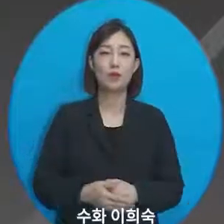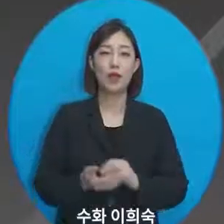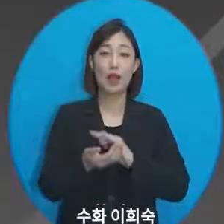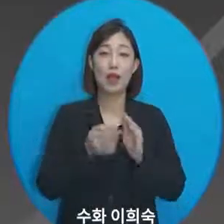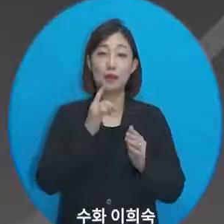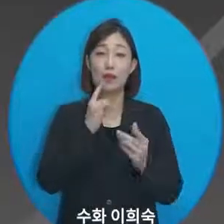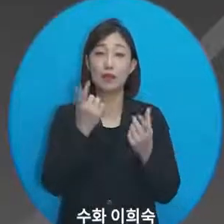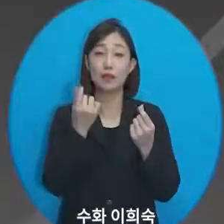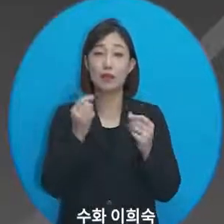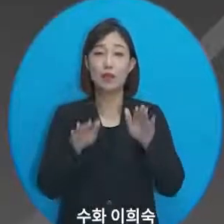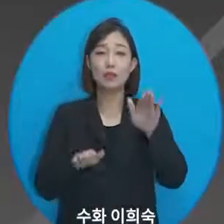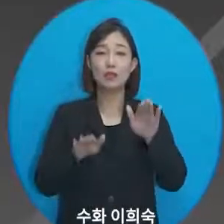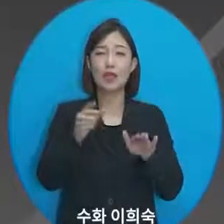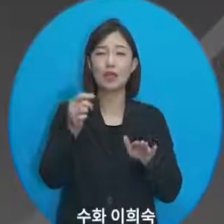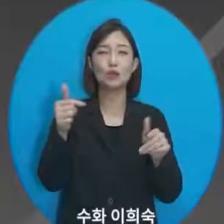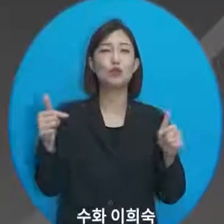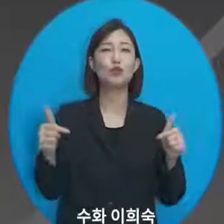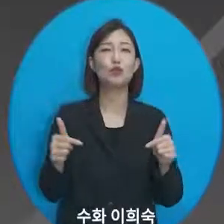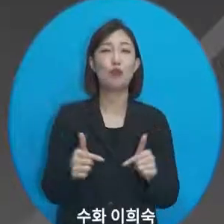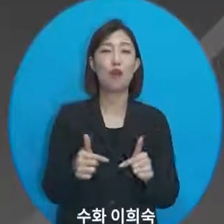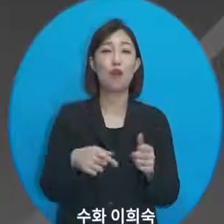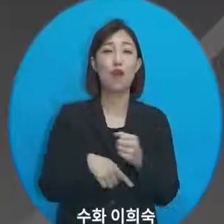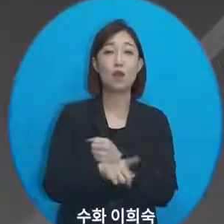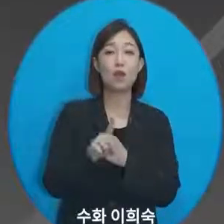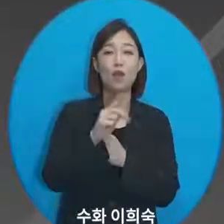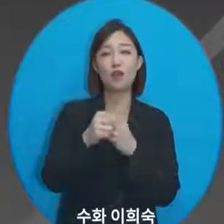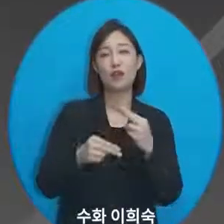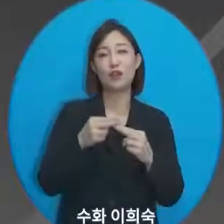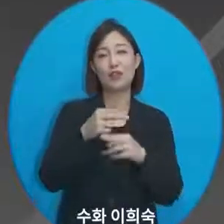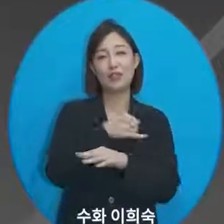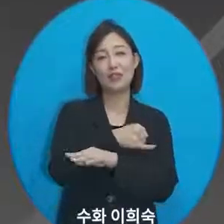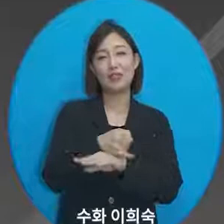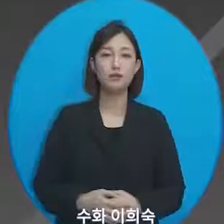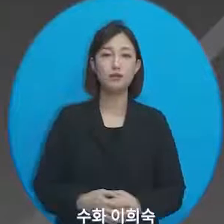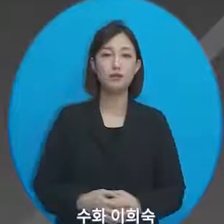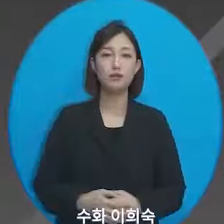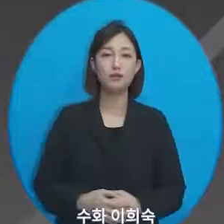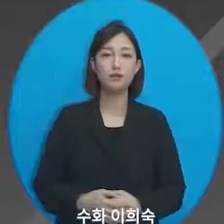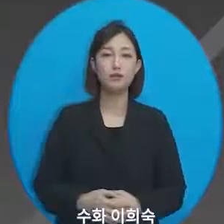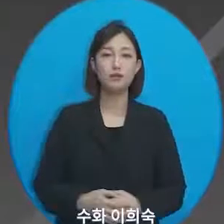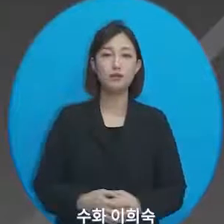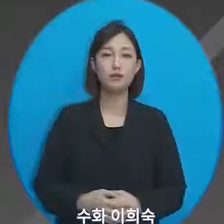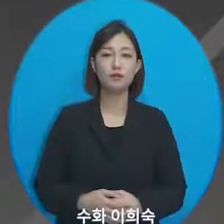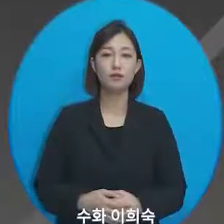것이 바로 유니버셜 디자인이다라고 말씀드릴 수가 있겠습니다.